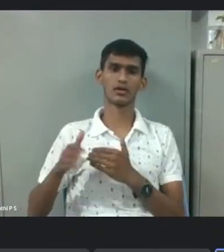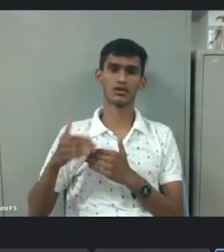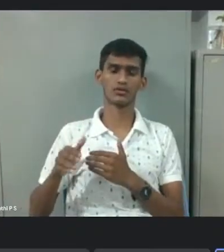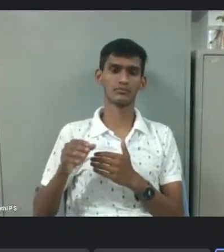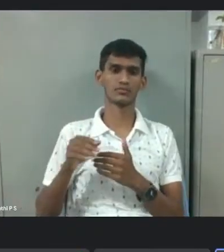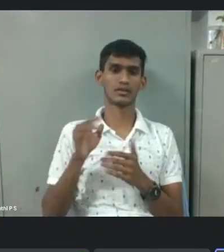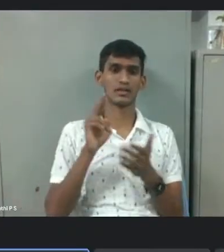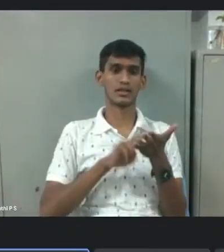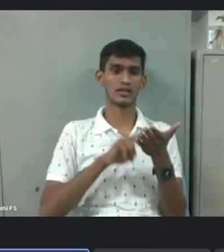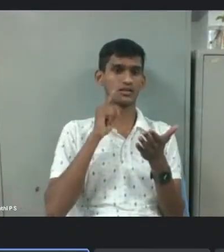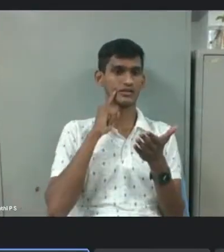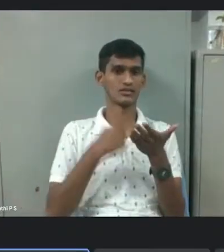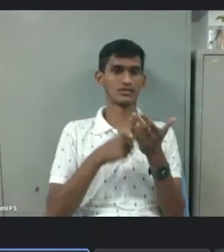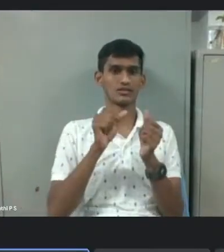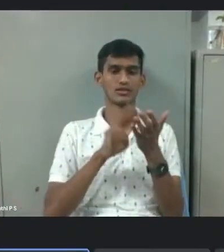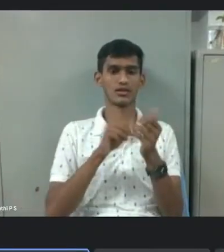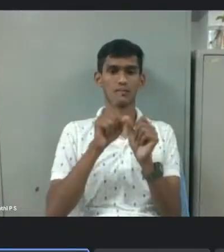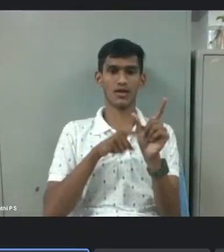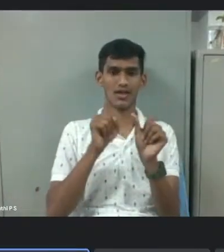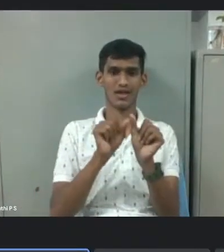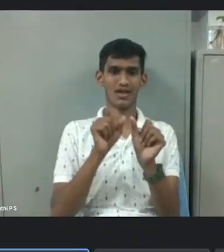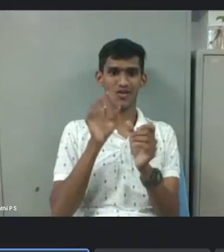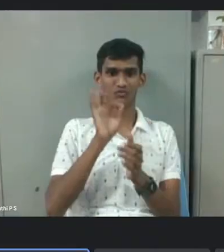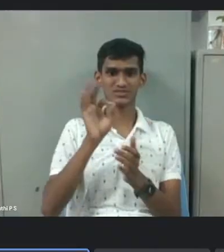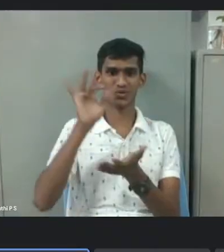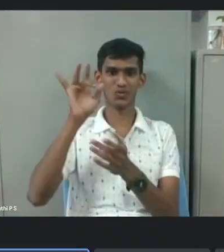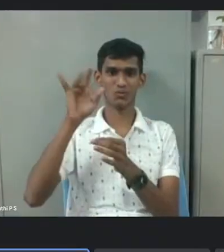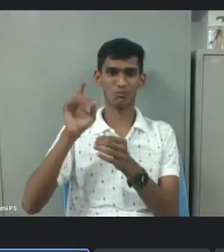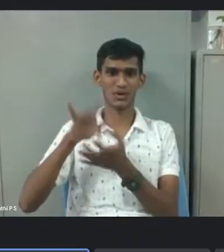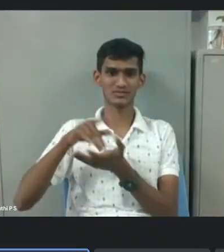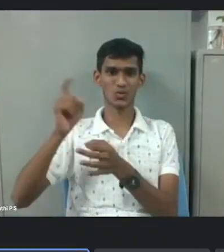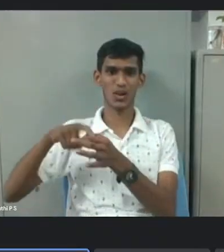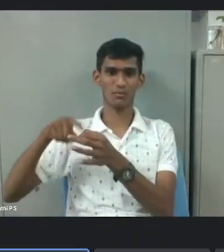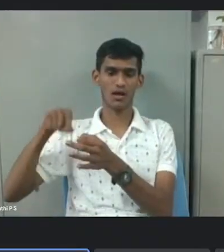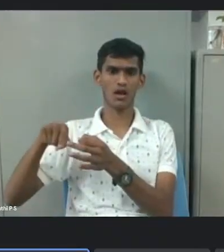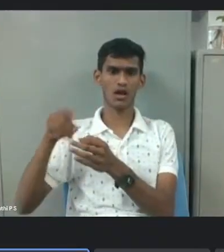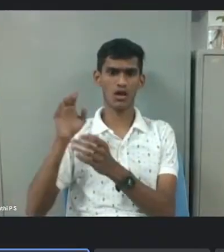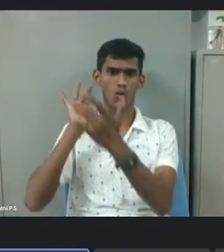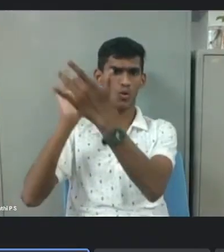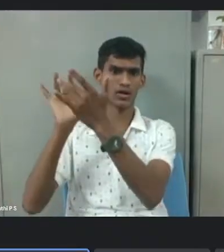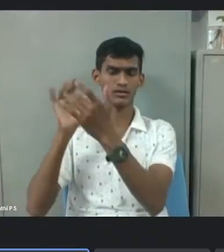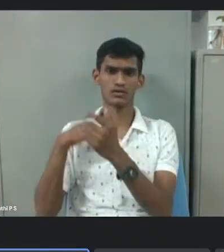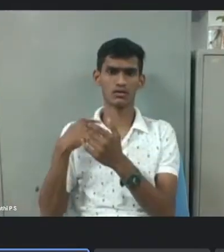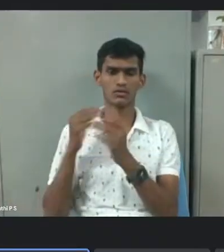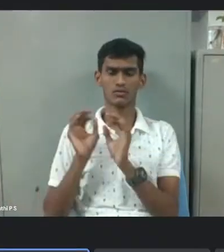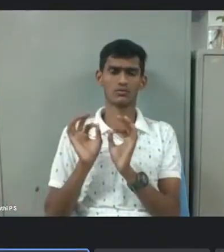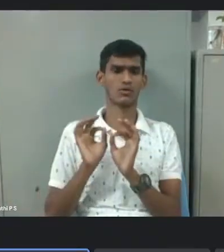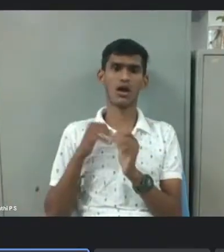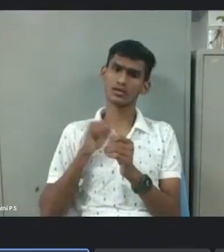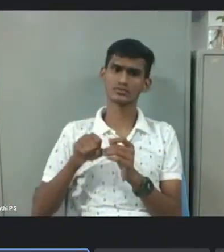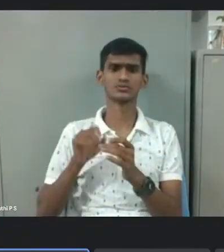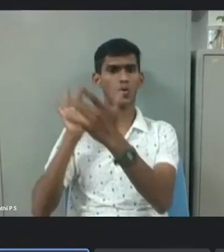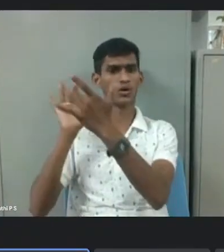നിങ്ങൾ ബന്ധപ്പെട്ടിട്ടുണ്ട്? കൊല്ലം അതന്നെ, കൊല്ലമായിട്ട് തന്നെ ബന്ധപ്പെട്ടു. ഞങ്ങള് വിളിച്ചു. അപ്പൊ അവര് എടുക്കുന്നില്ല. അവര് വേറെ നമ്പർ തരുന്നത്,